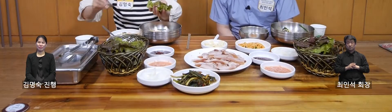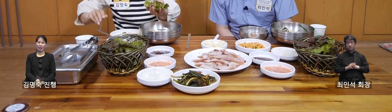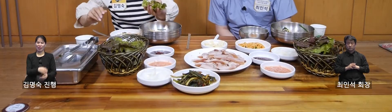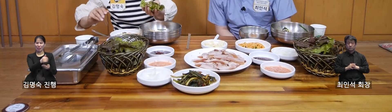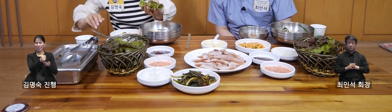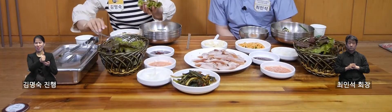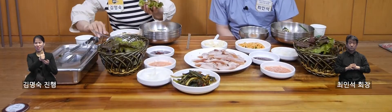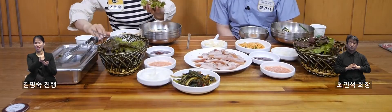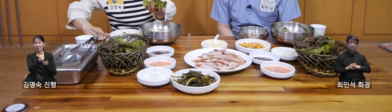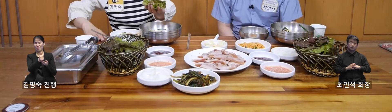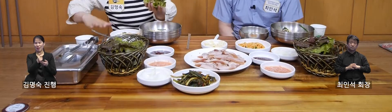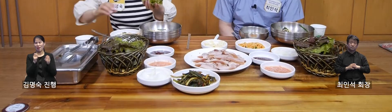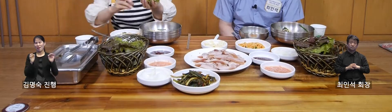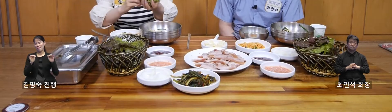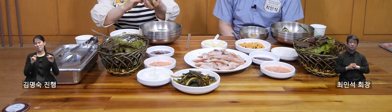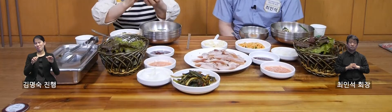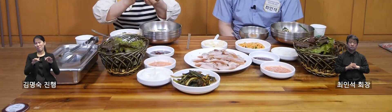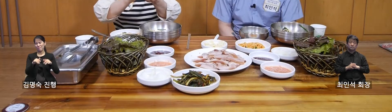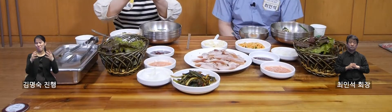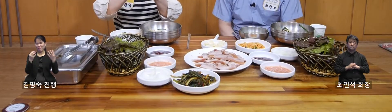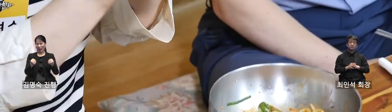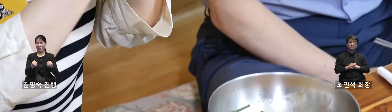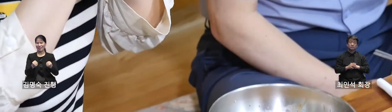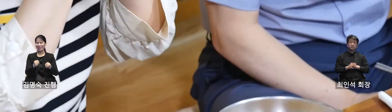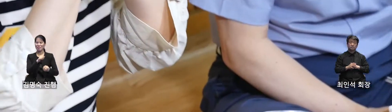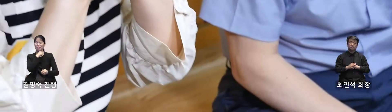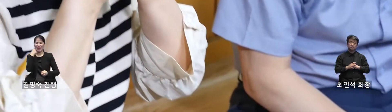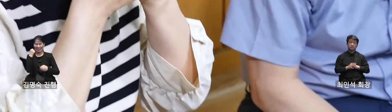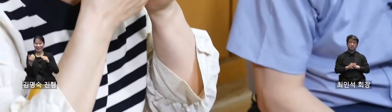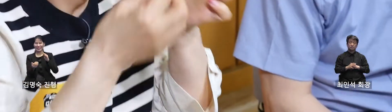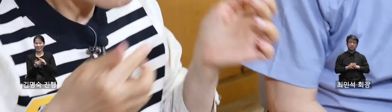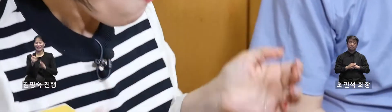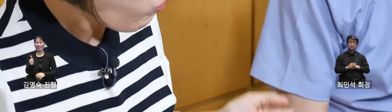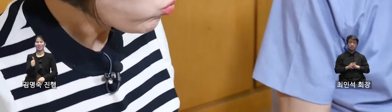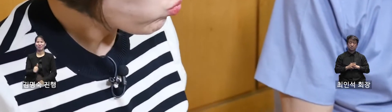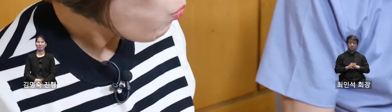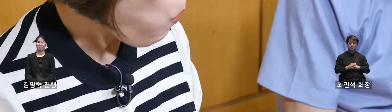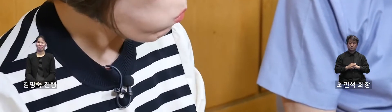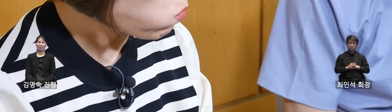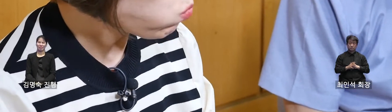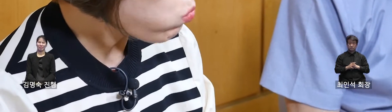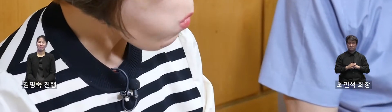손님이 끊일 수가 없는 맛이네요. 예.